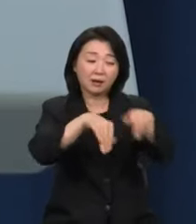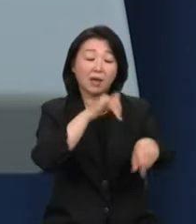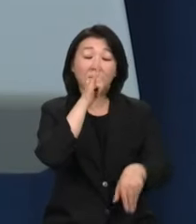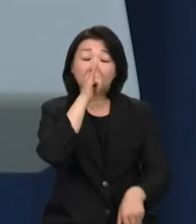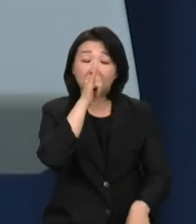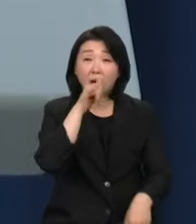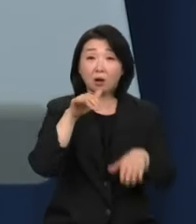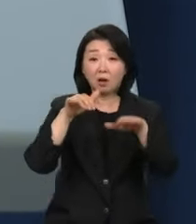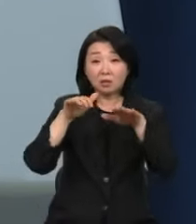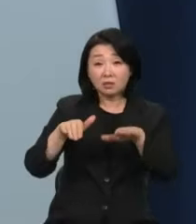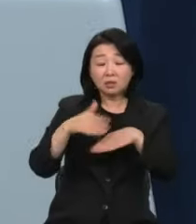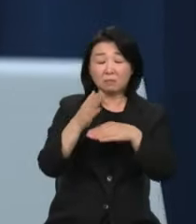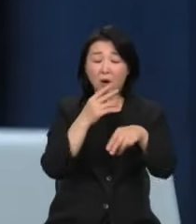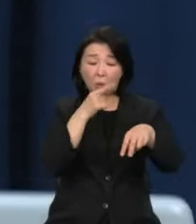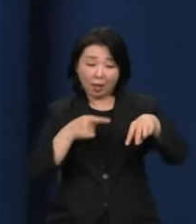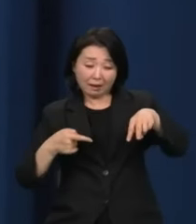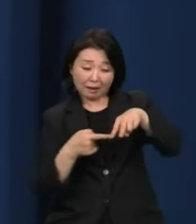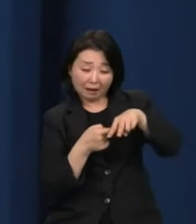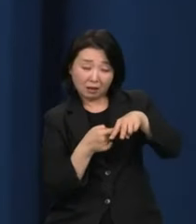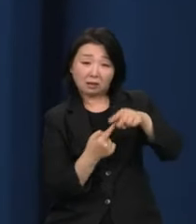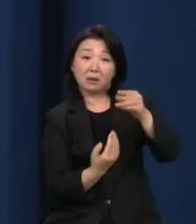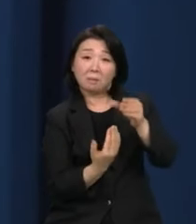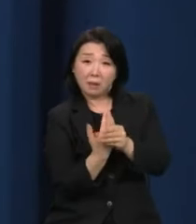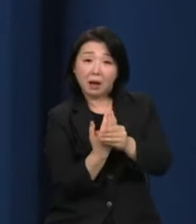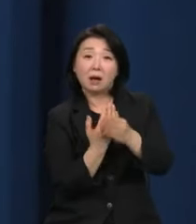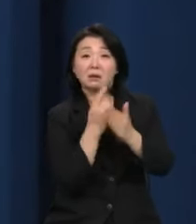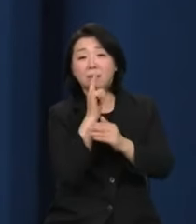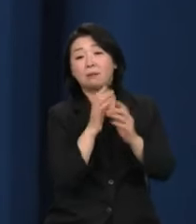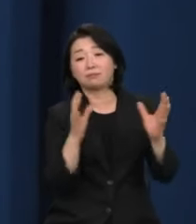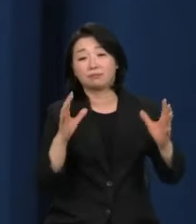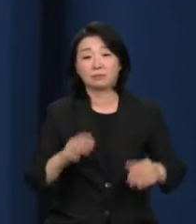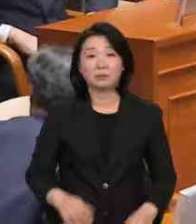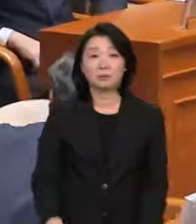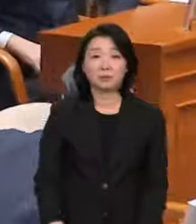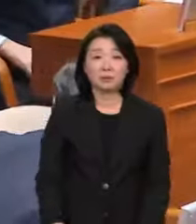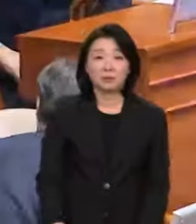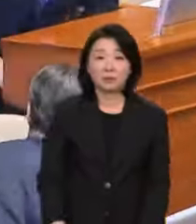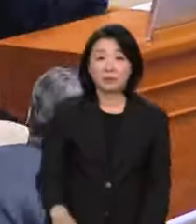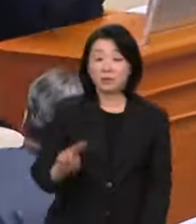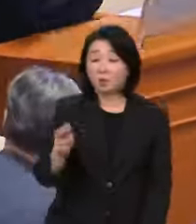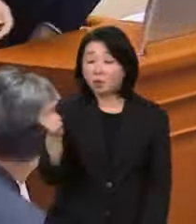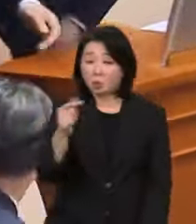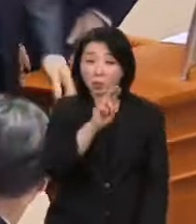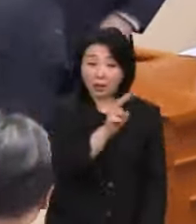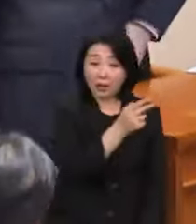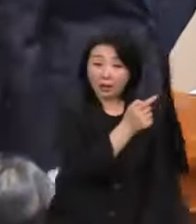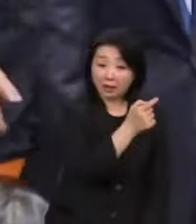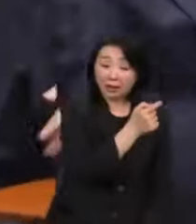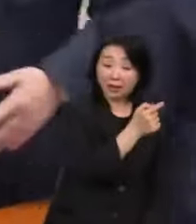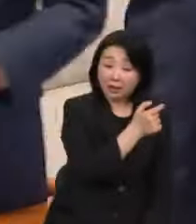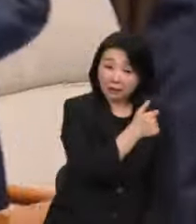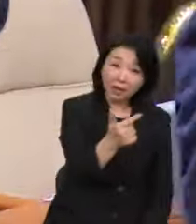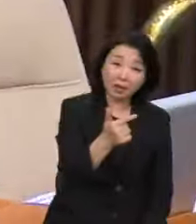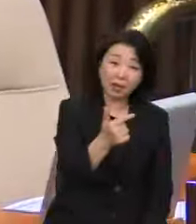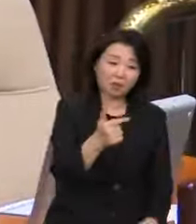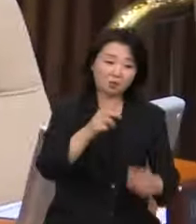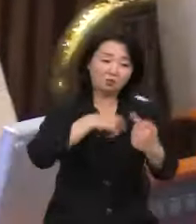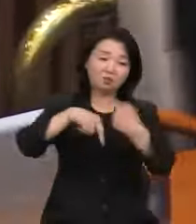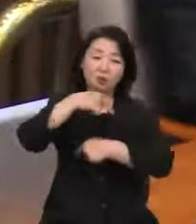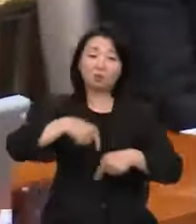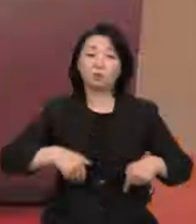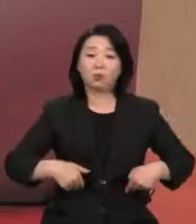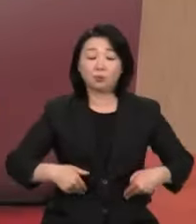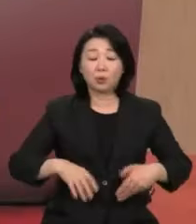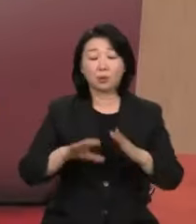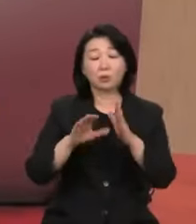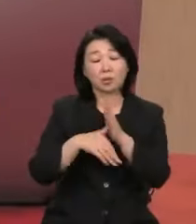시민사회수석은 회칼 테러 발언으로 논란을 일으킨 바 있습니다. 여소야대 국회를 상대로 국정 운영을 해야 하는 만큼